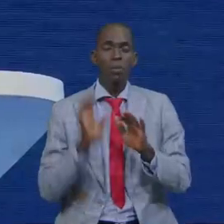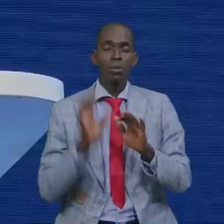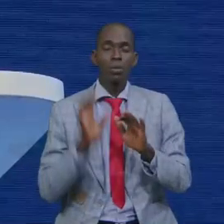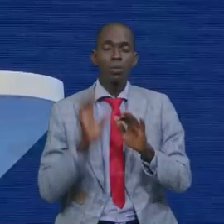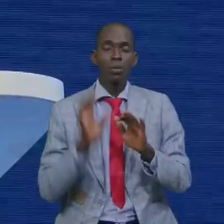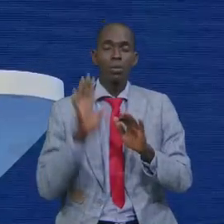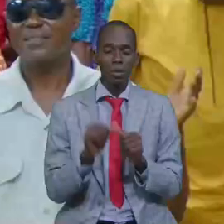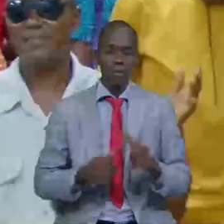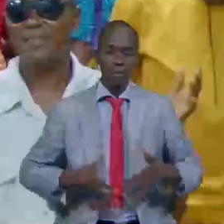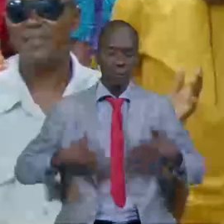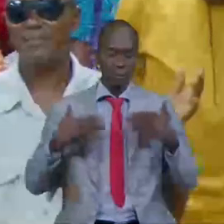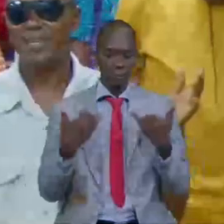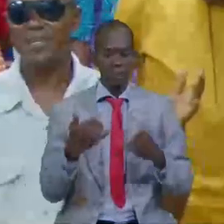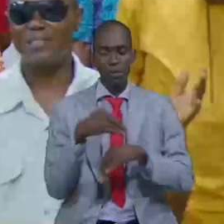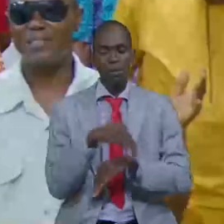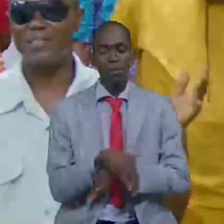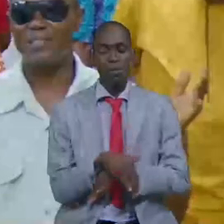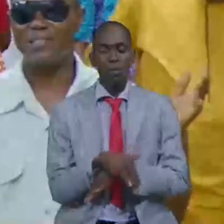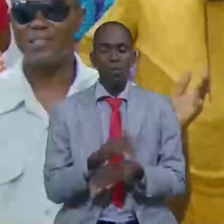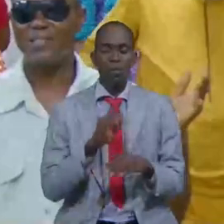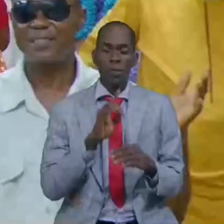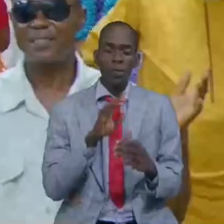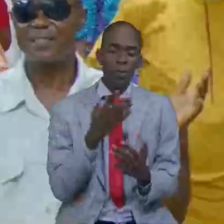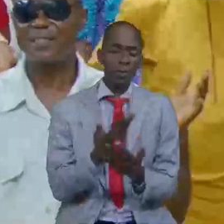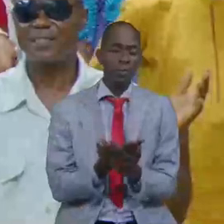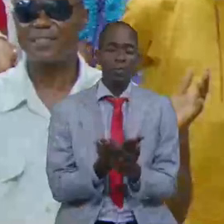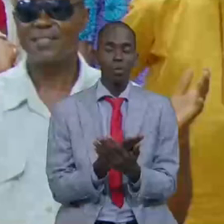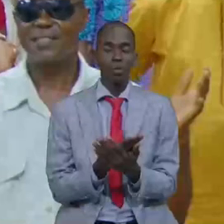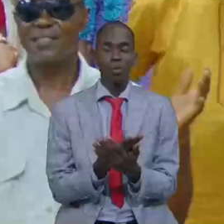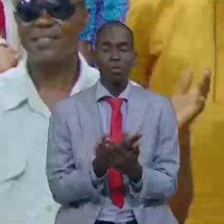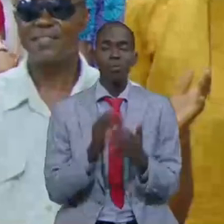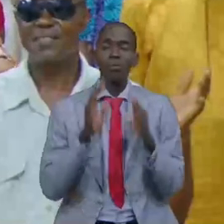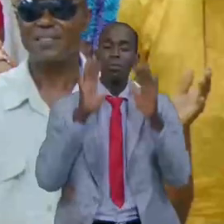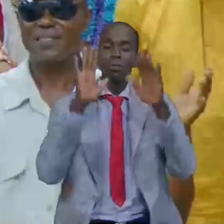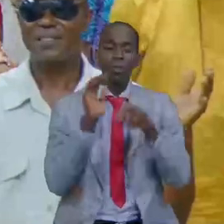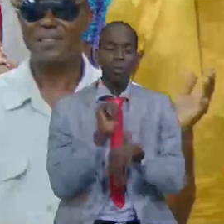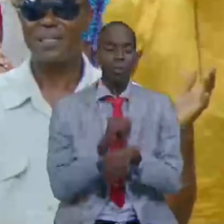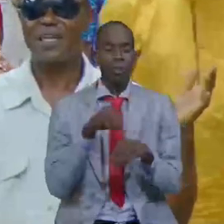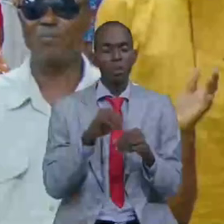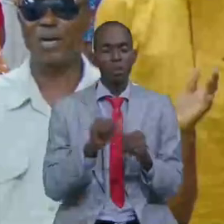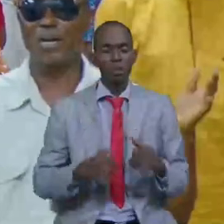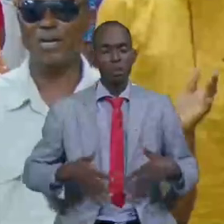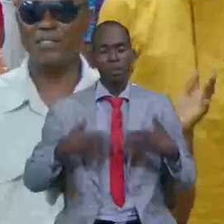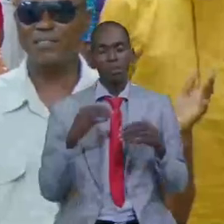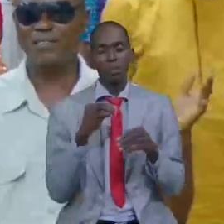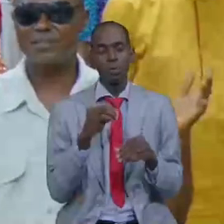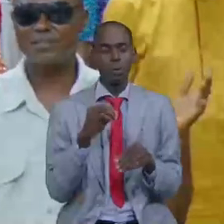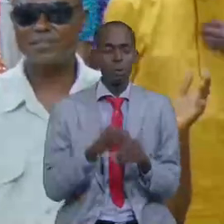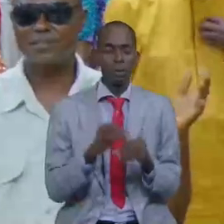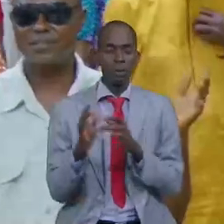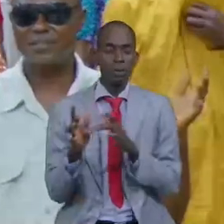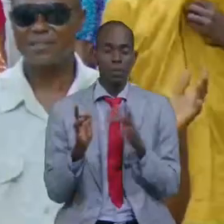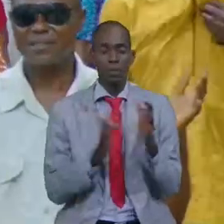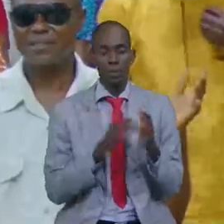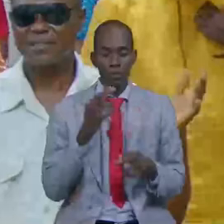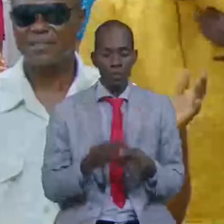ce soir. Confirme tes miracles dans chaque vie. Au nom de Jésus,